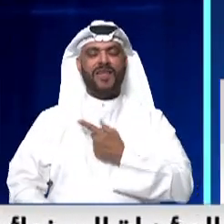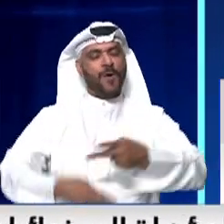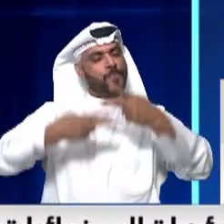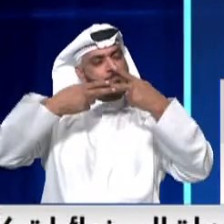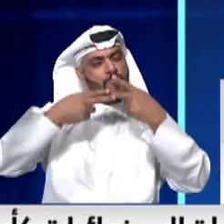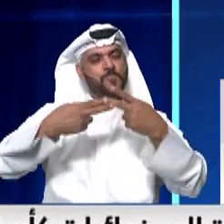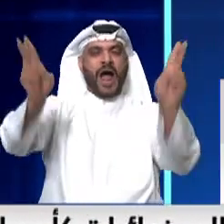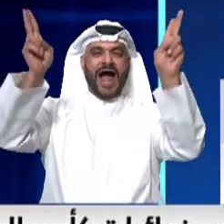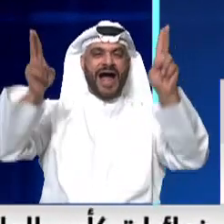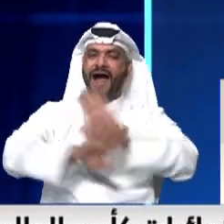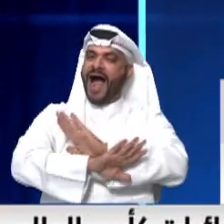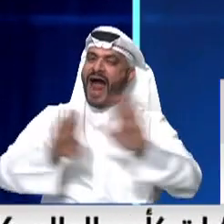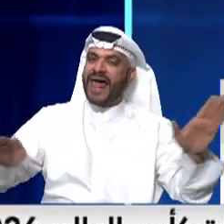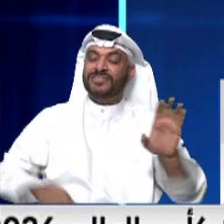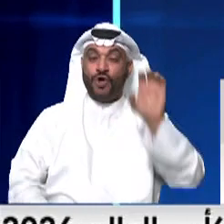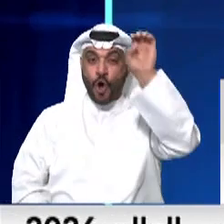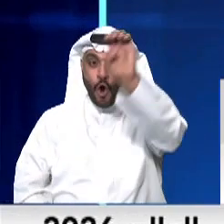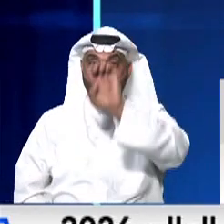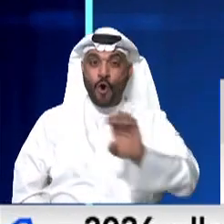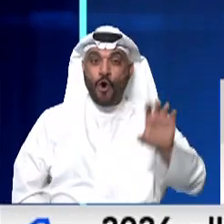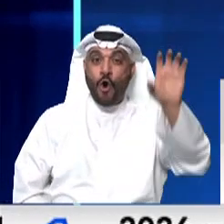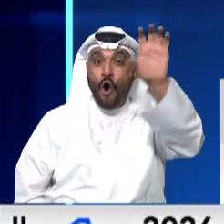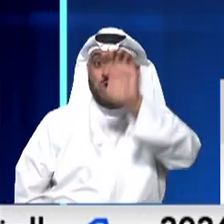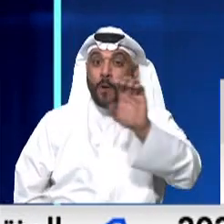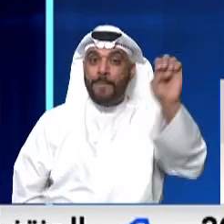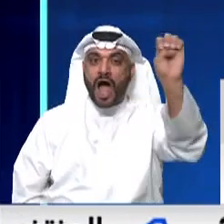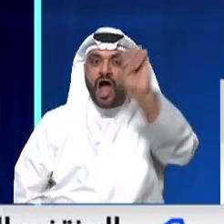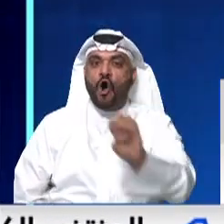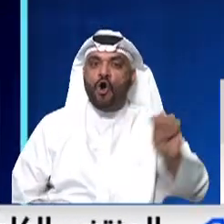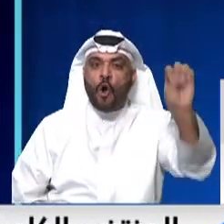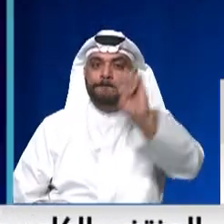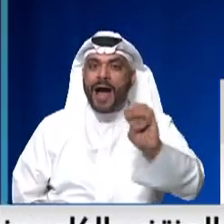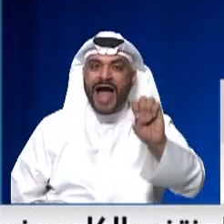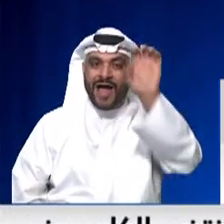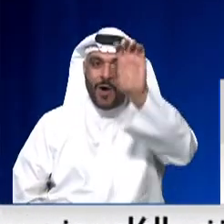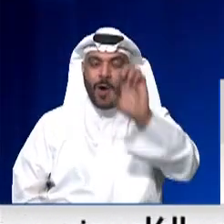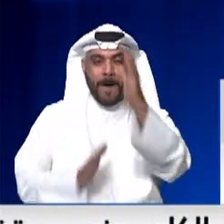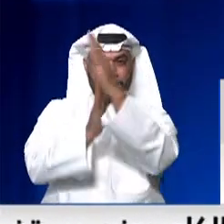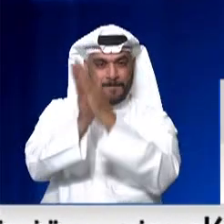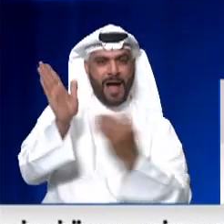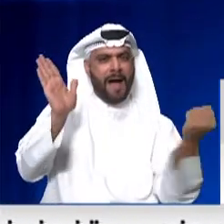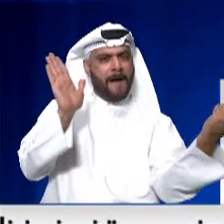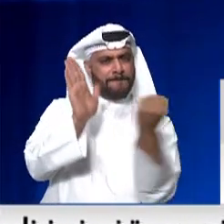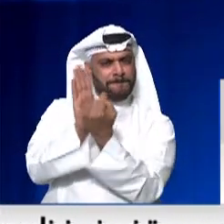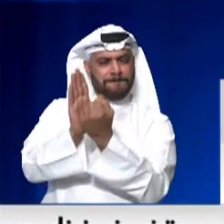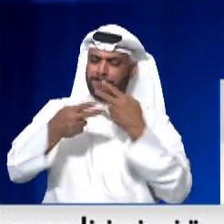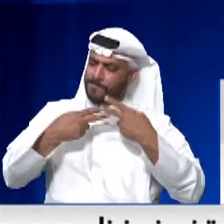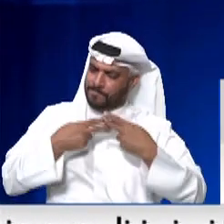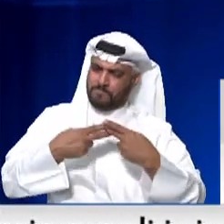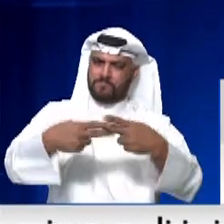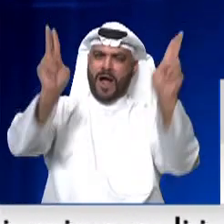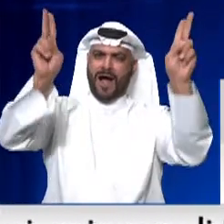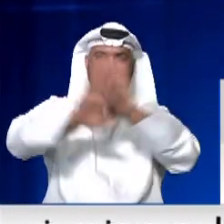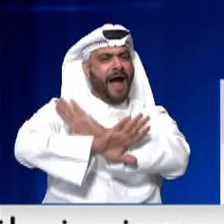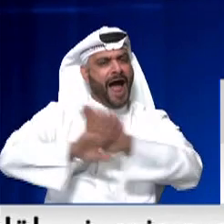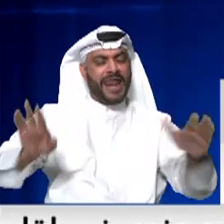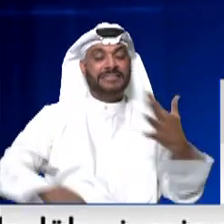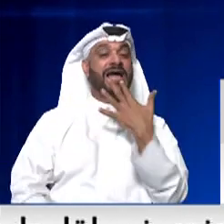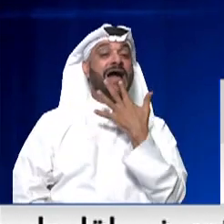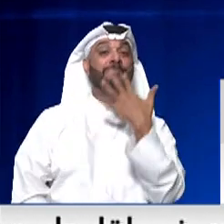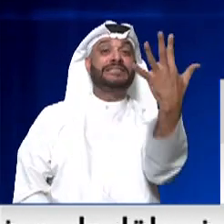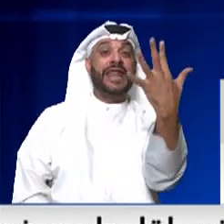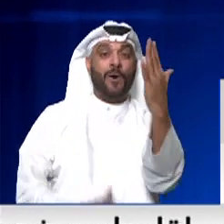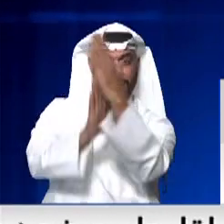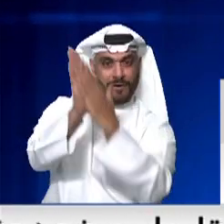دولة الكويت ميزة تفضيلية في إصدار تأشيرة الشنغن متعددة الرحلات صالحة لفترة